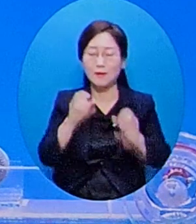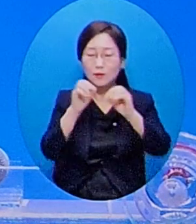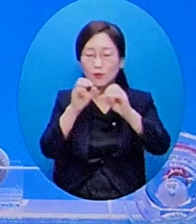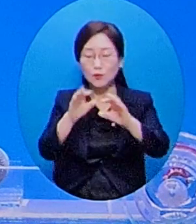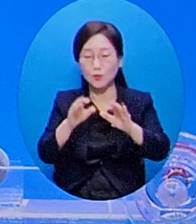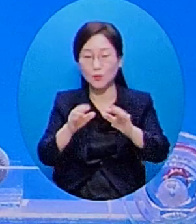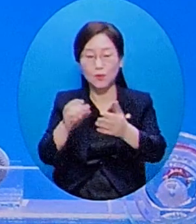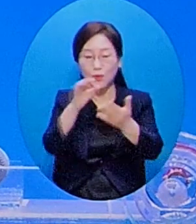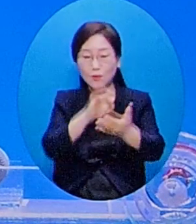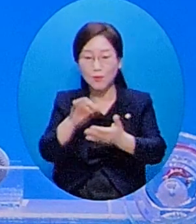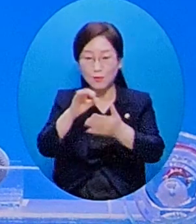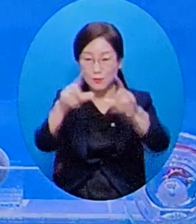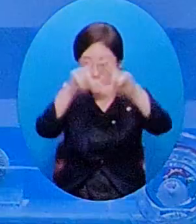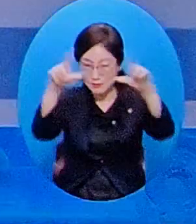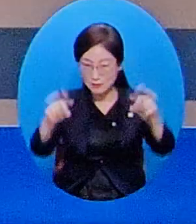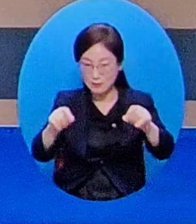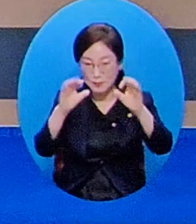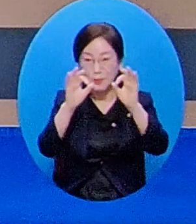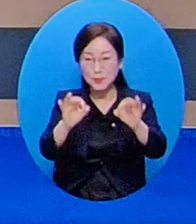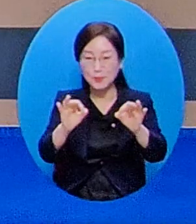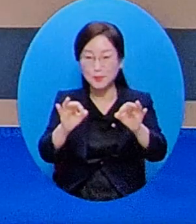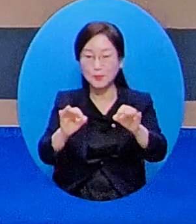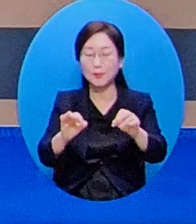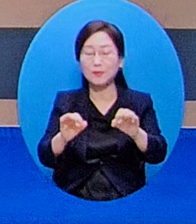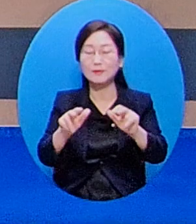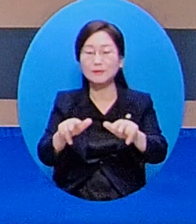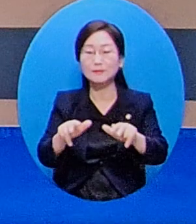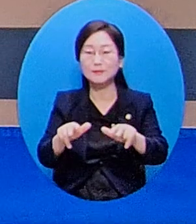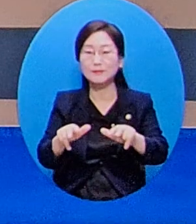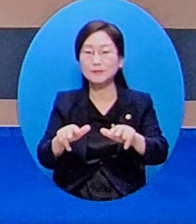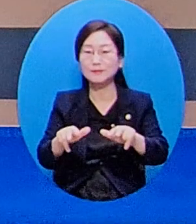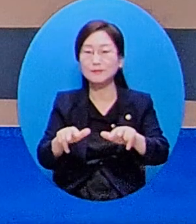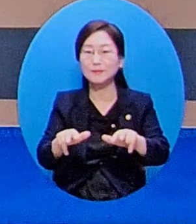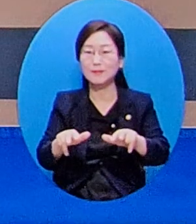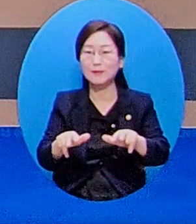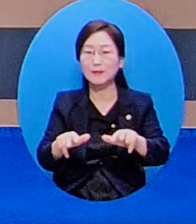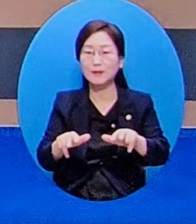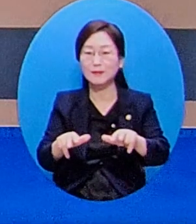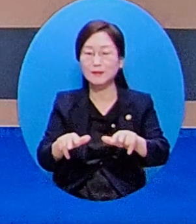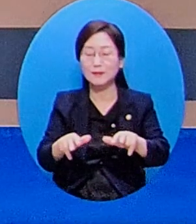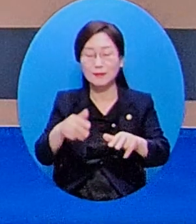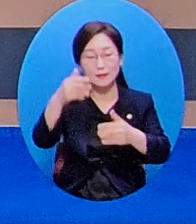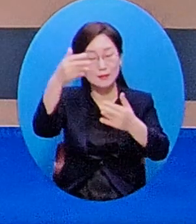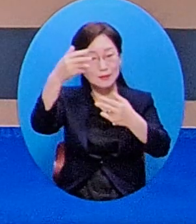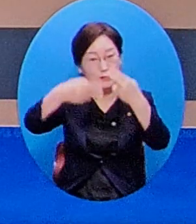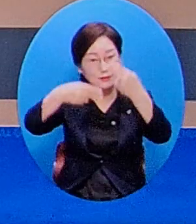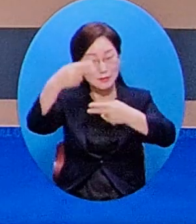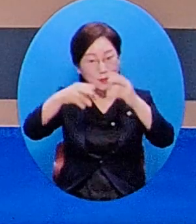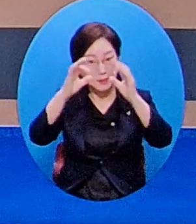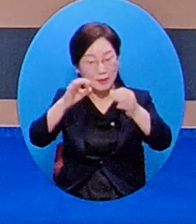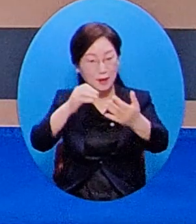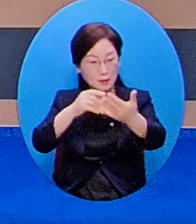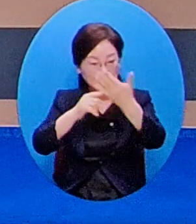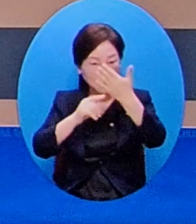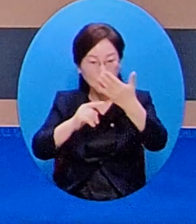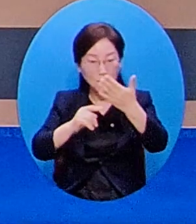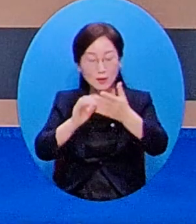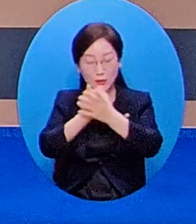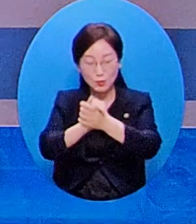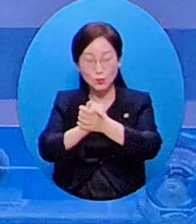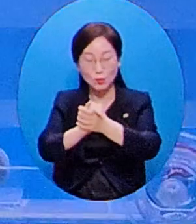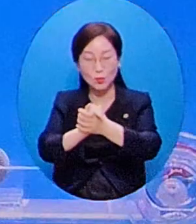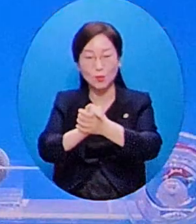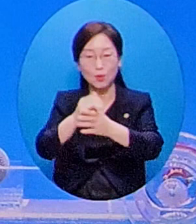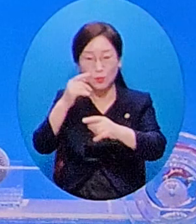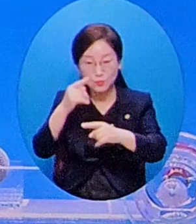작정 카드를 보시고 지금 선교 영상이 나오는 중에 기도하는 가운데